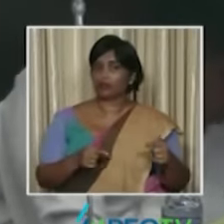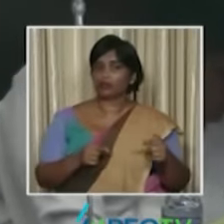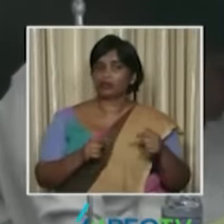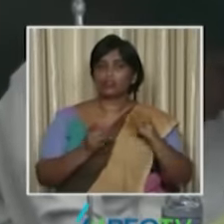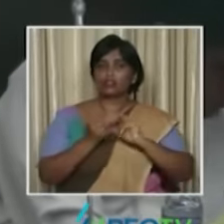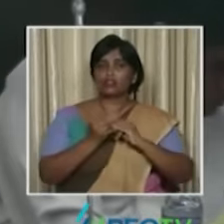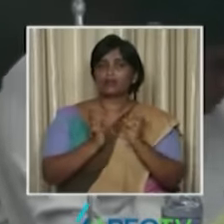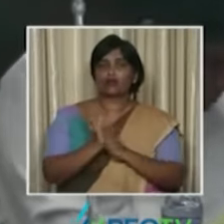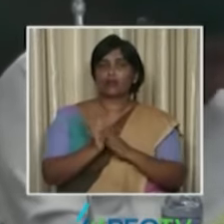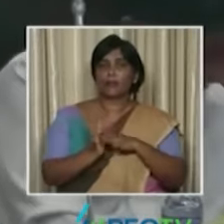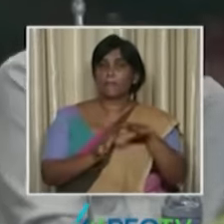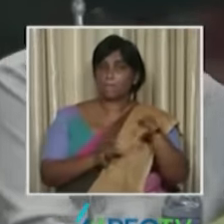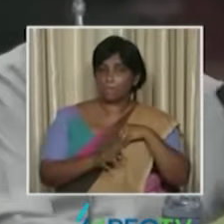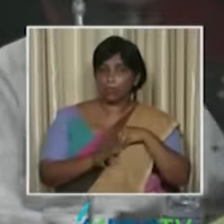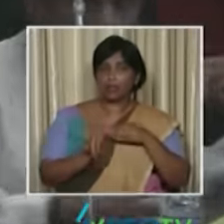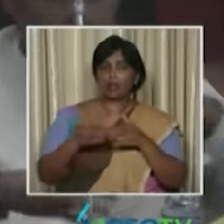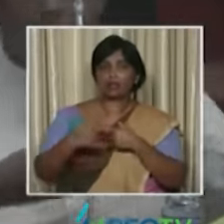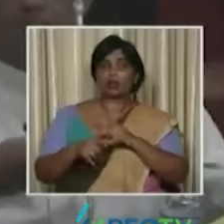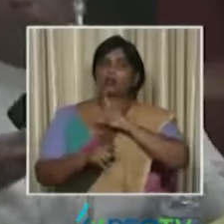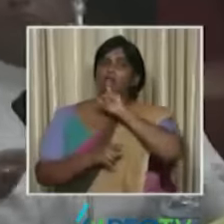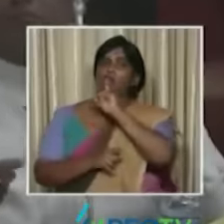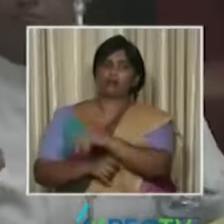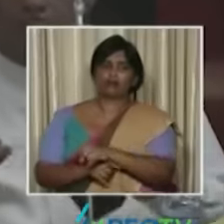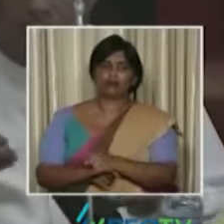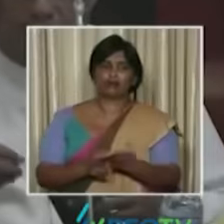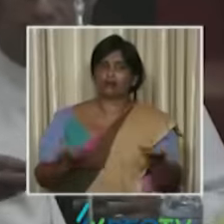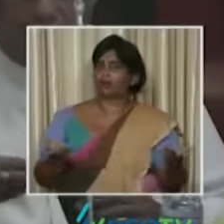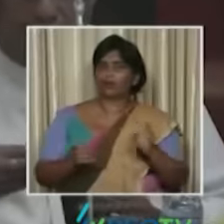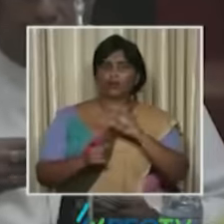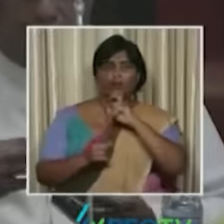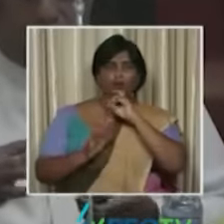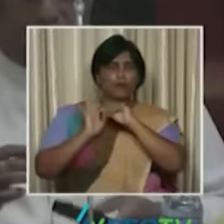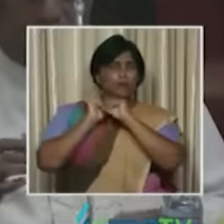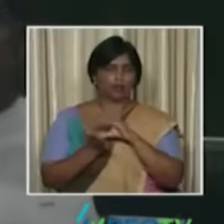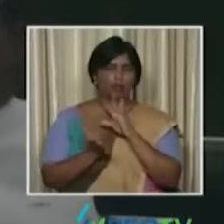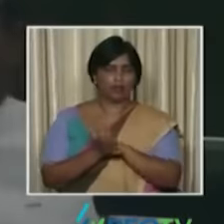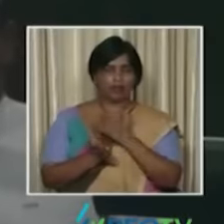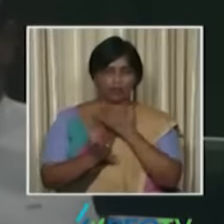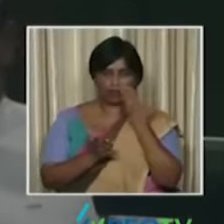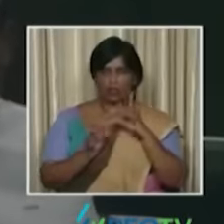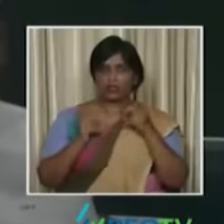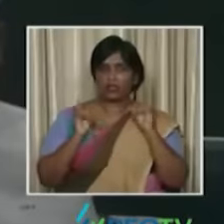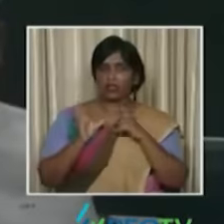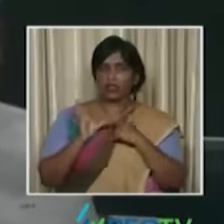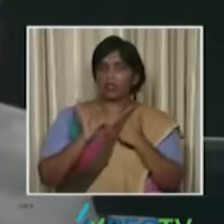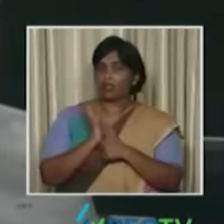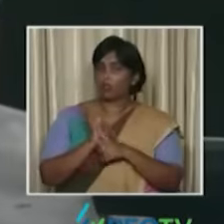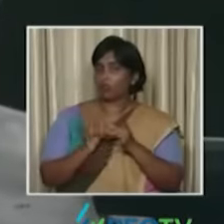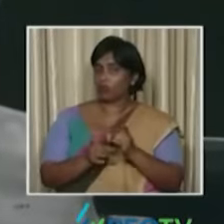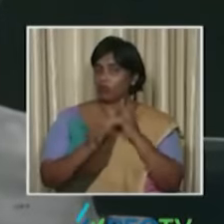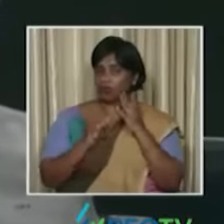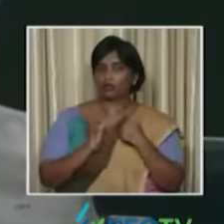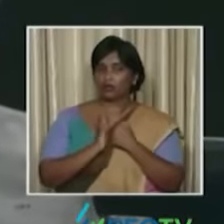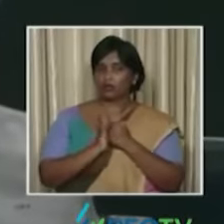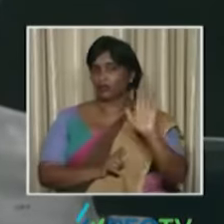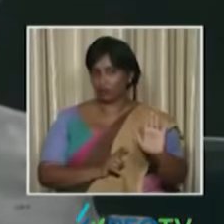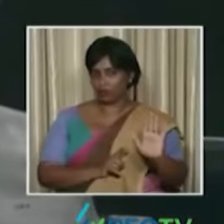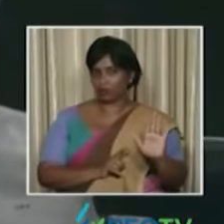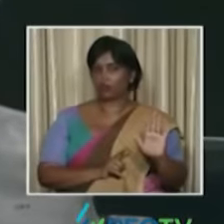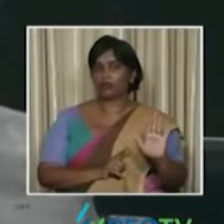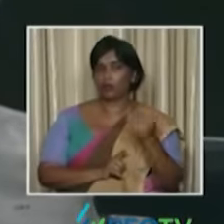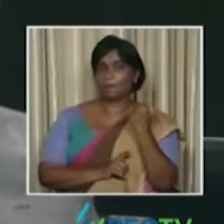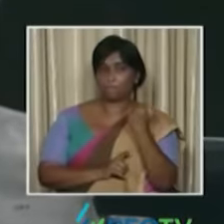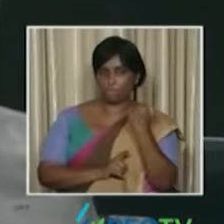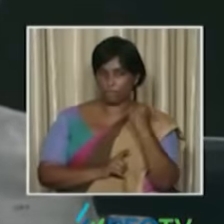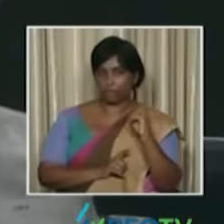ඉන්ටර්වින් කමිටි එක පිළිගන්න නම් කැබිනට් එක ගහන්න ඕනේ කියලා. මේක අධිකරණයට බලපෑම් කිරීමක්. ක්‍රීඩා පනතට අනුකූලව ගරු අමාත්‍යවරයාට තමයි